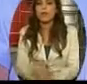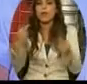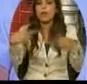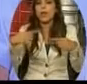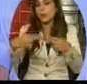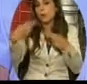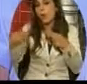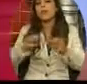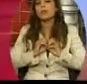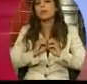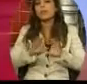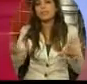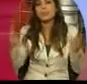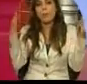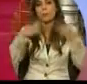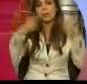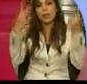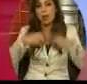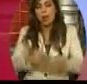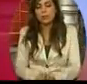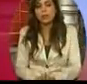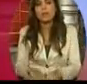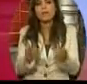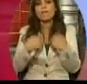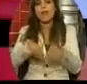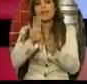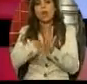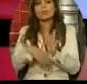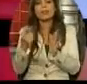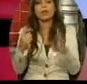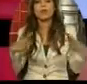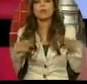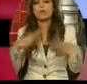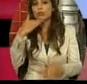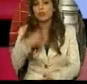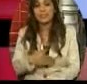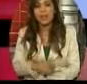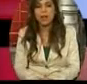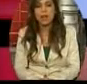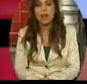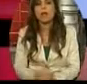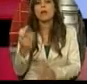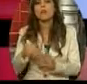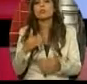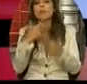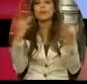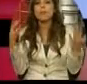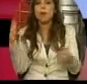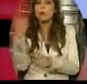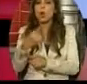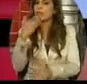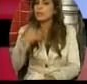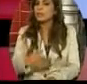הקרובים, כשתתפרסמו מסקנות הוועדה להוזלת מחירי הנופש בישראל, והסתבר שמלונות